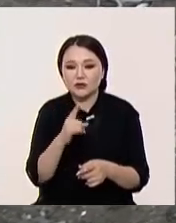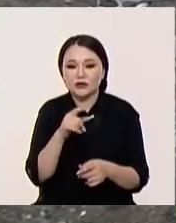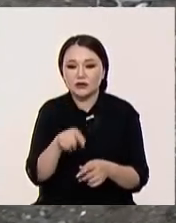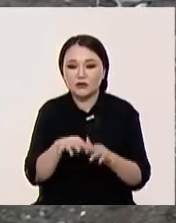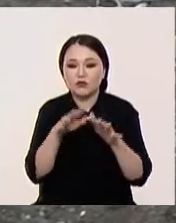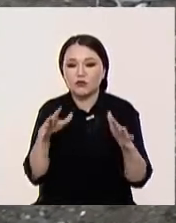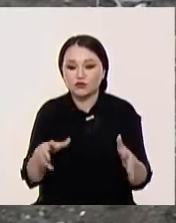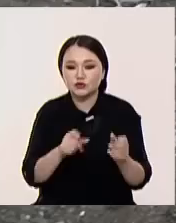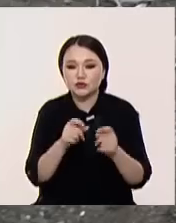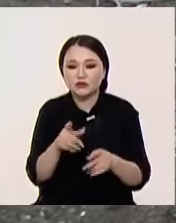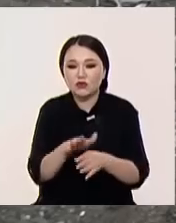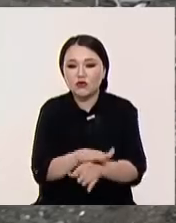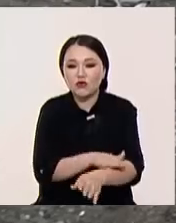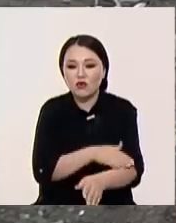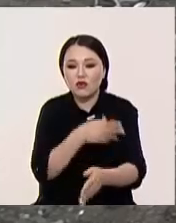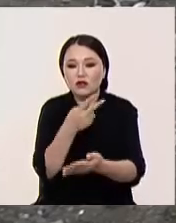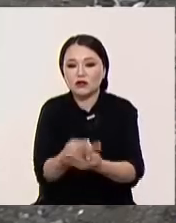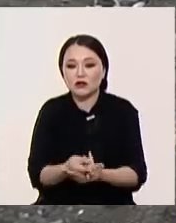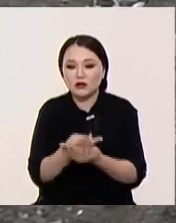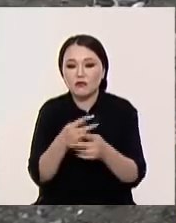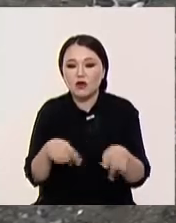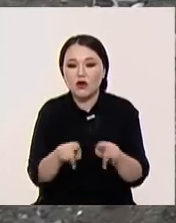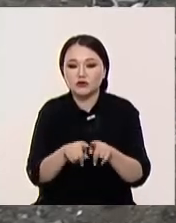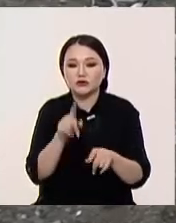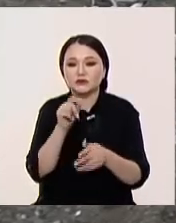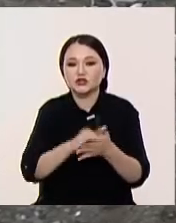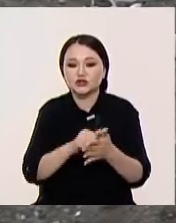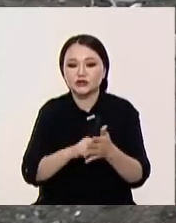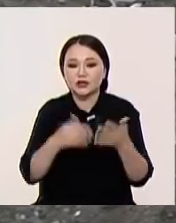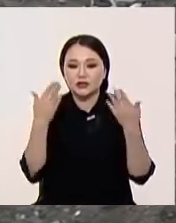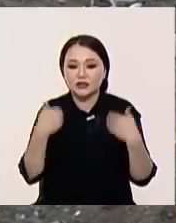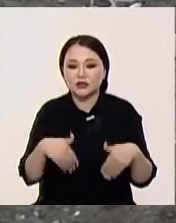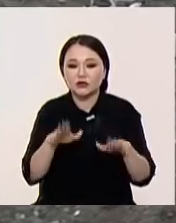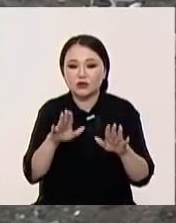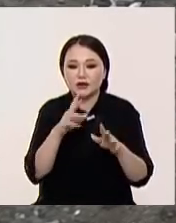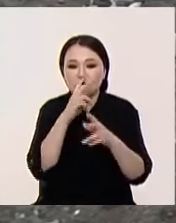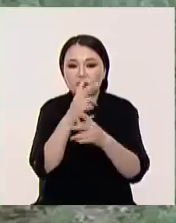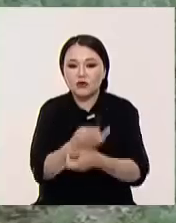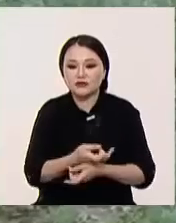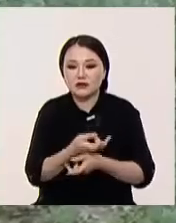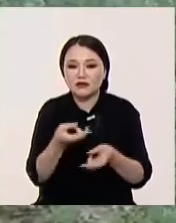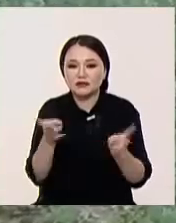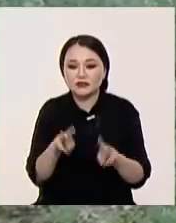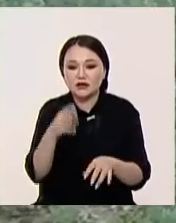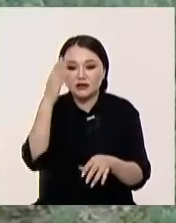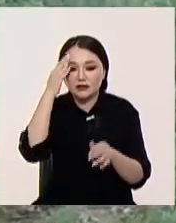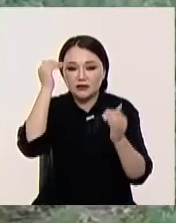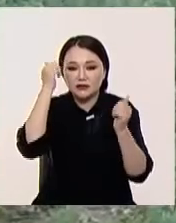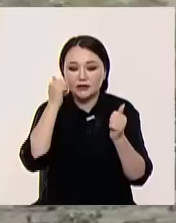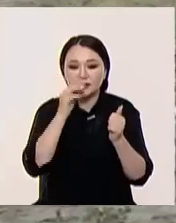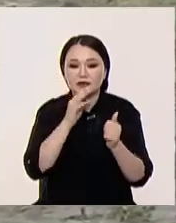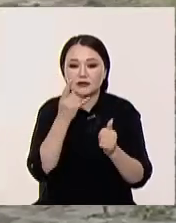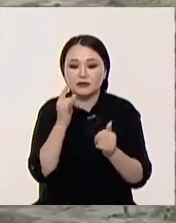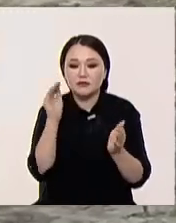қоқыс алаңда біраз жатып қалғанға ұқсайды. Себебі денесінің тек қаңқасы ғана қалған. Бас кийим киген кішкентай